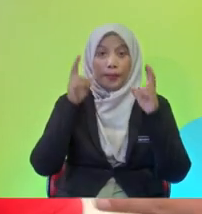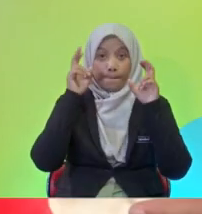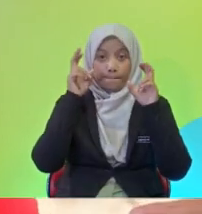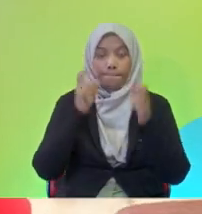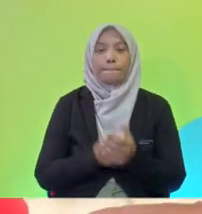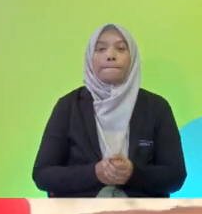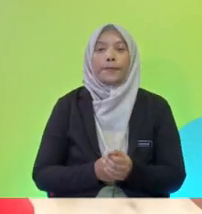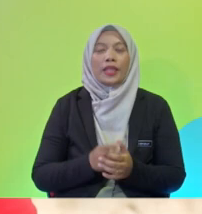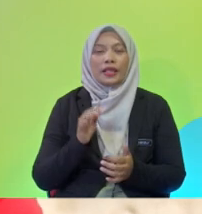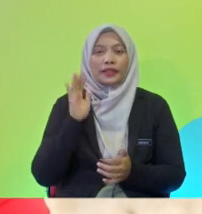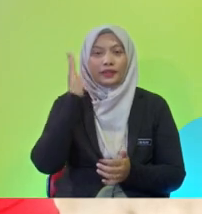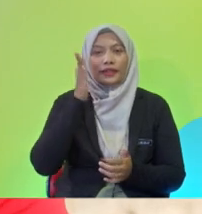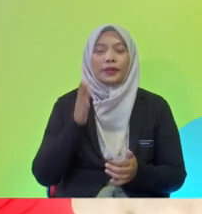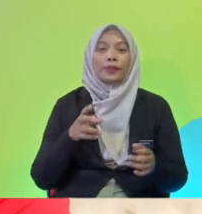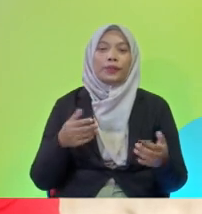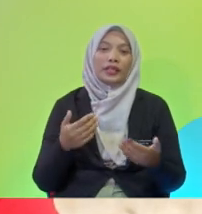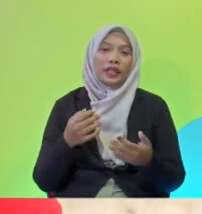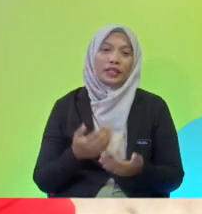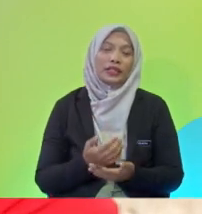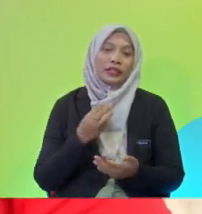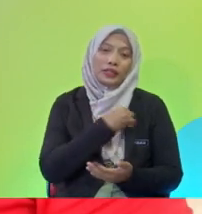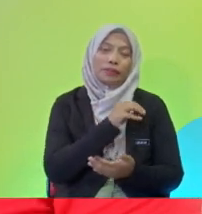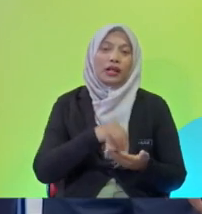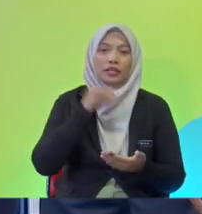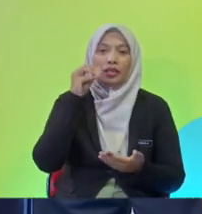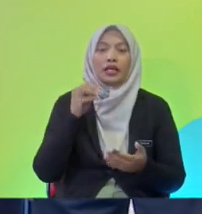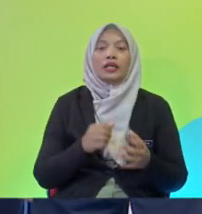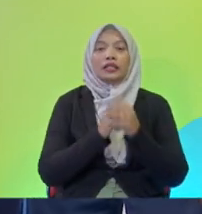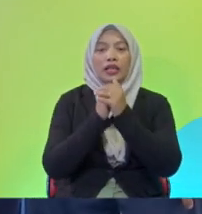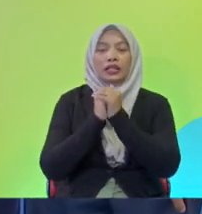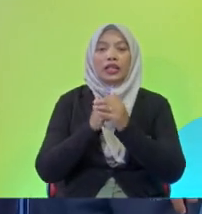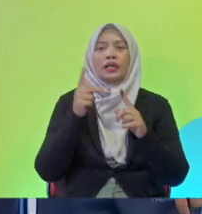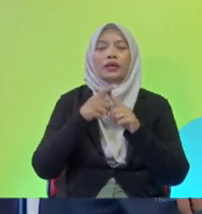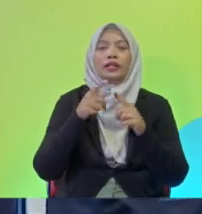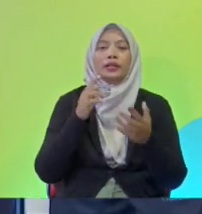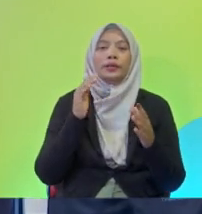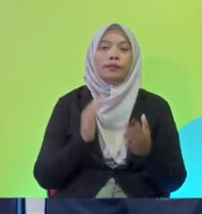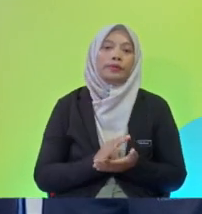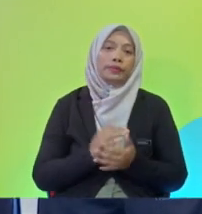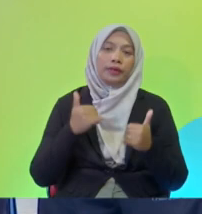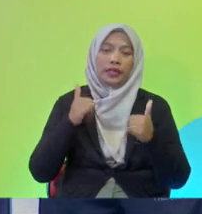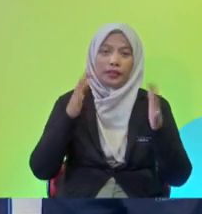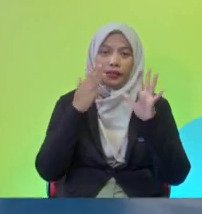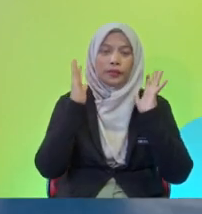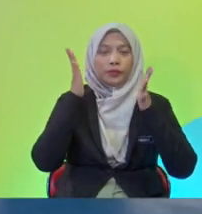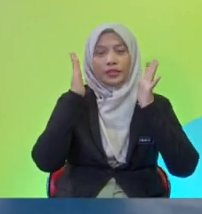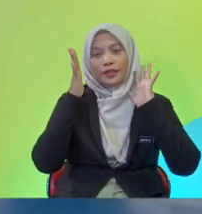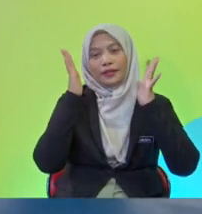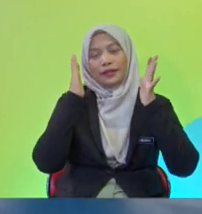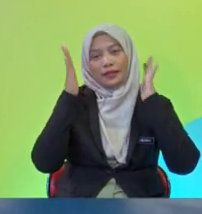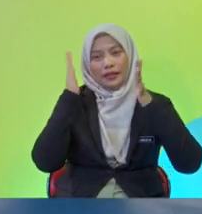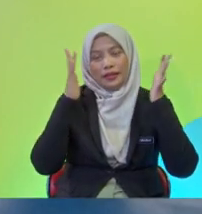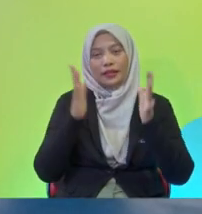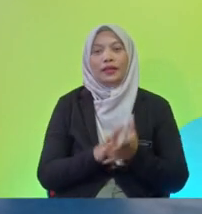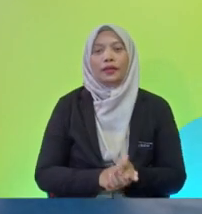Mungkin paling kacak rasanya dalam tim. Okey, baik. Tapi kita nak ucapkan tahniah lah kepada pemain-pemain kita. Tepuk sikit. Okey.